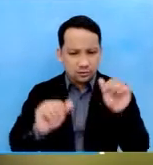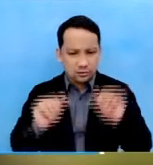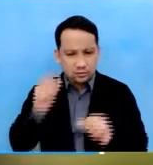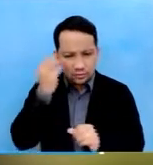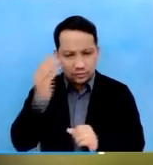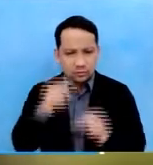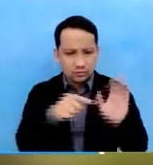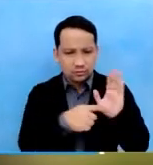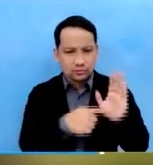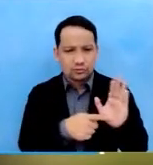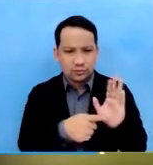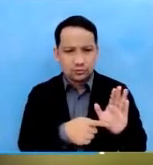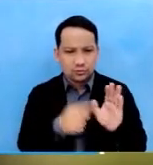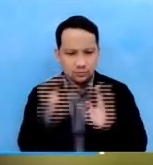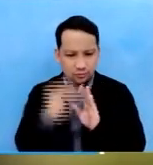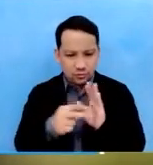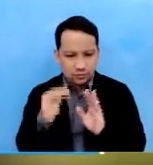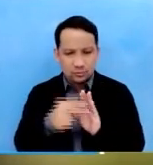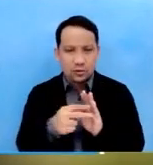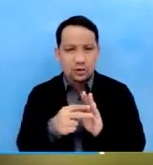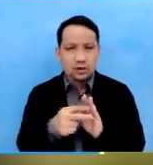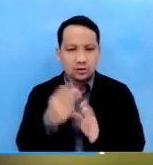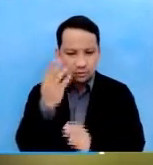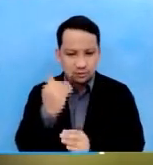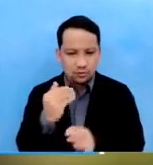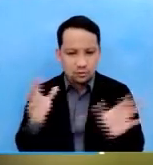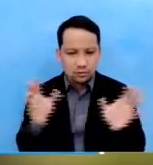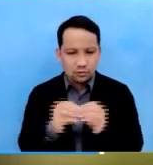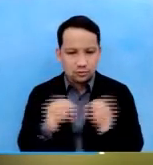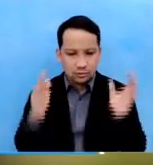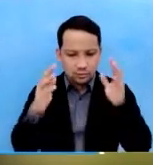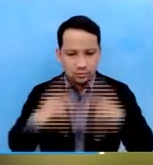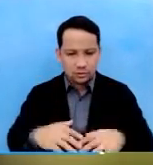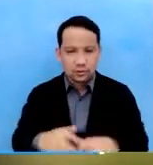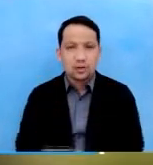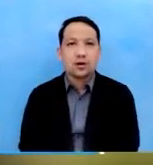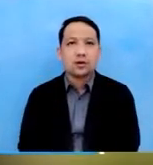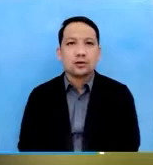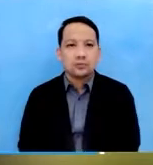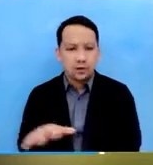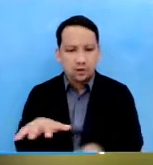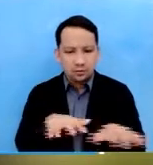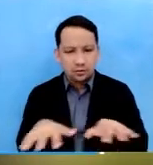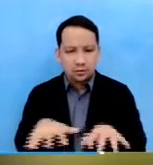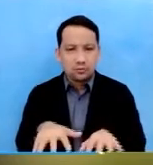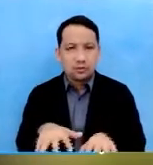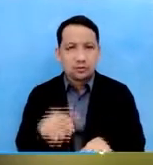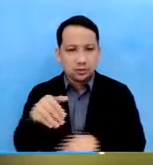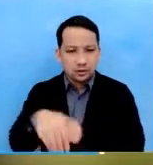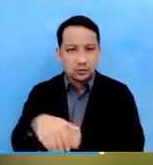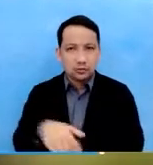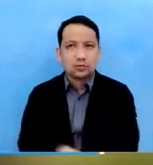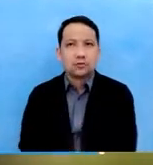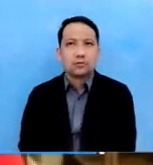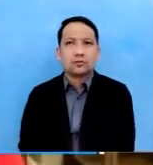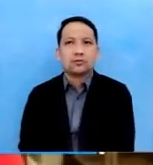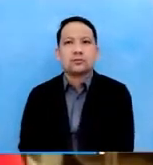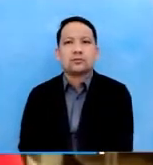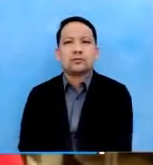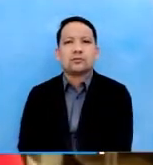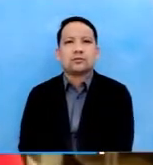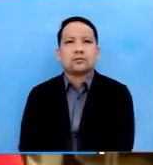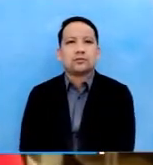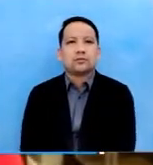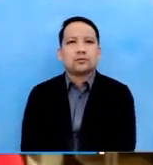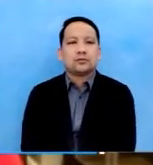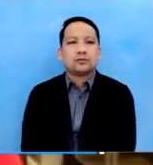we saw videos. What's our assessment of the total damage caused by the earthquake kagabi? Well, mercifully, apart from the